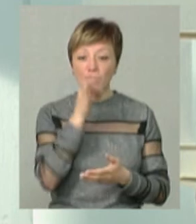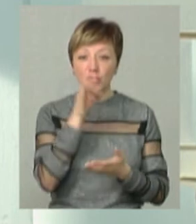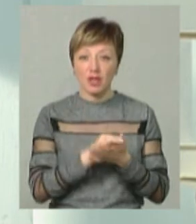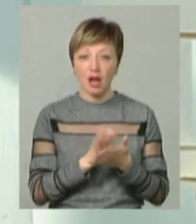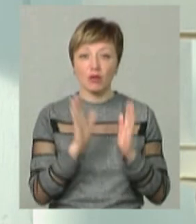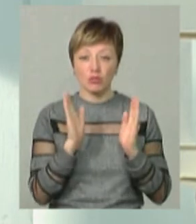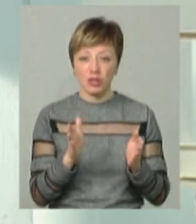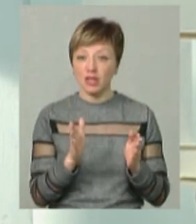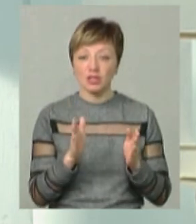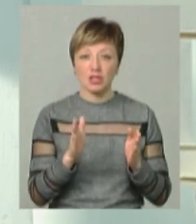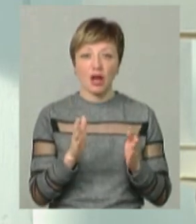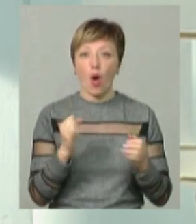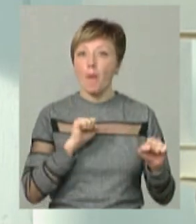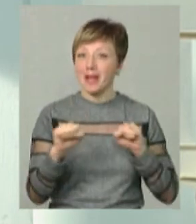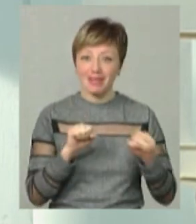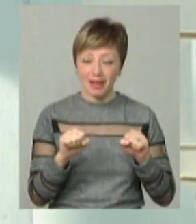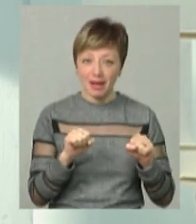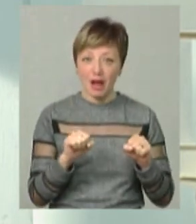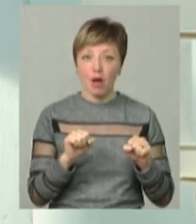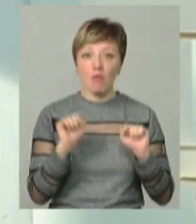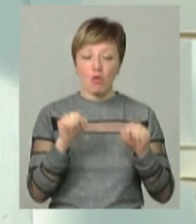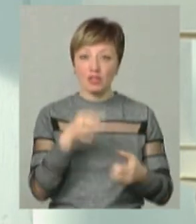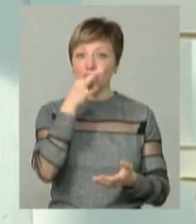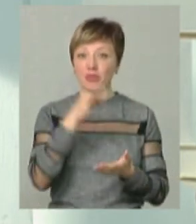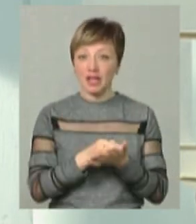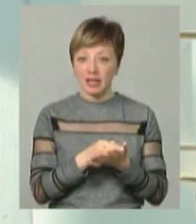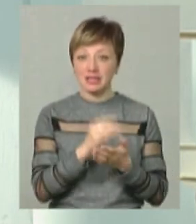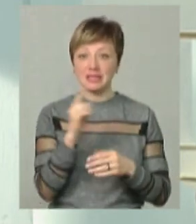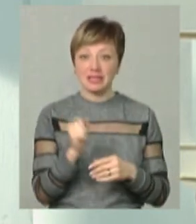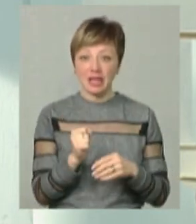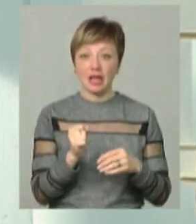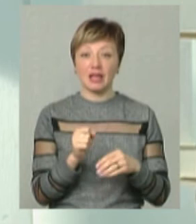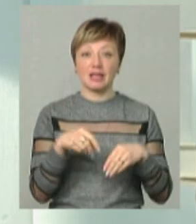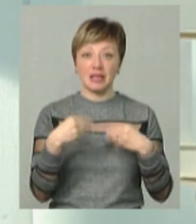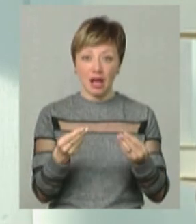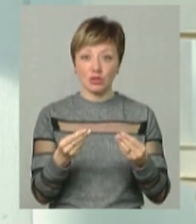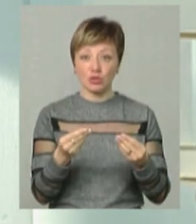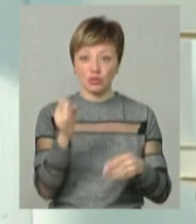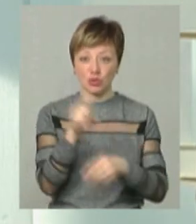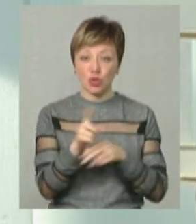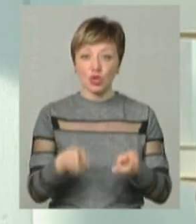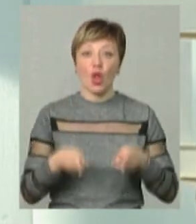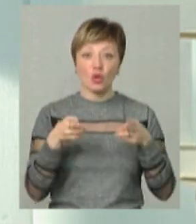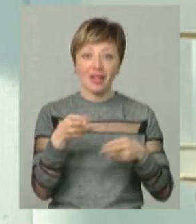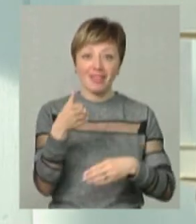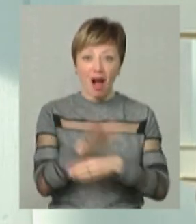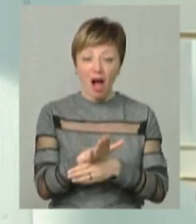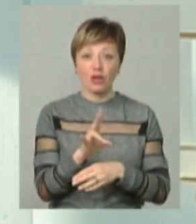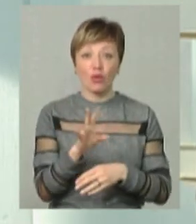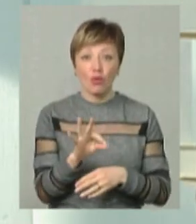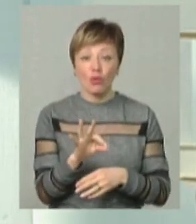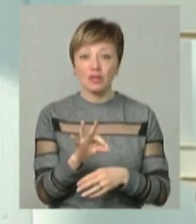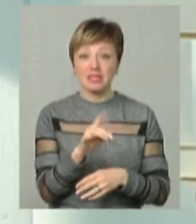буде нести не лише командири, а командир може нести відповідальність за дачу злочинних наказів, але і